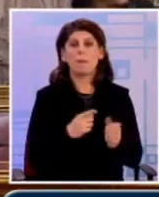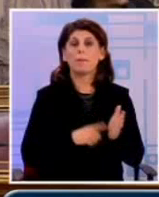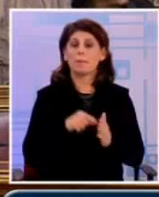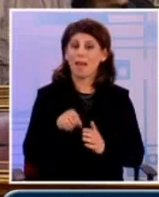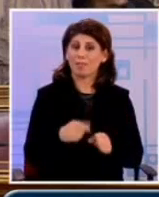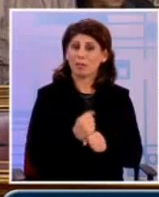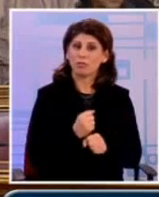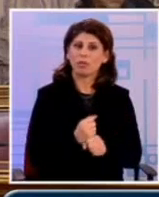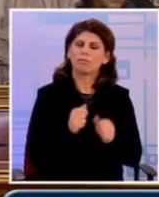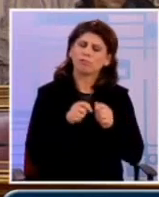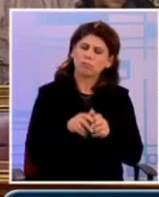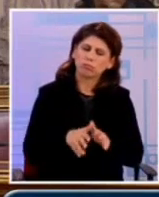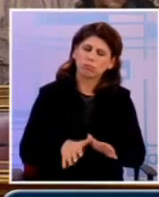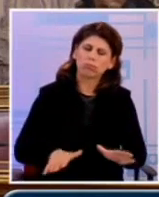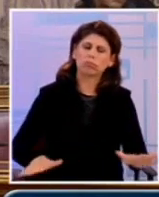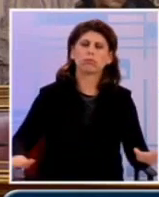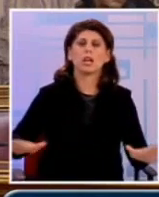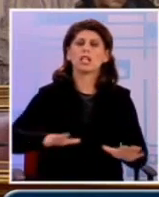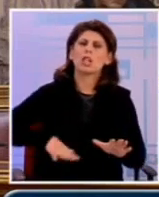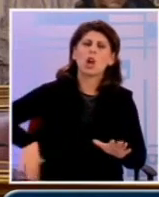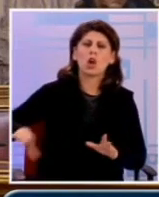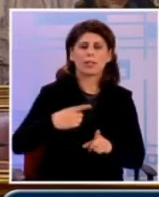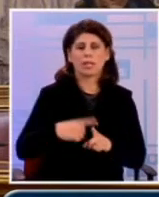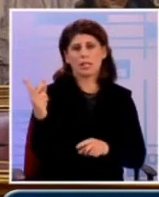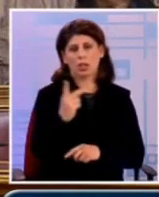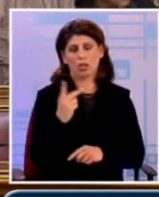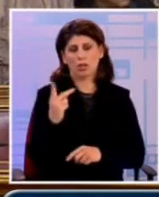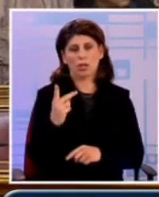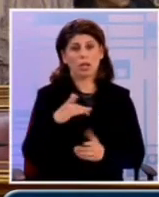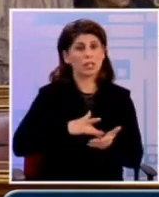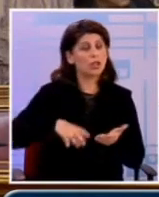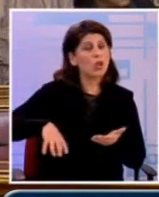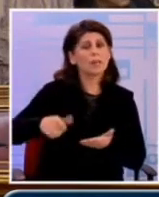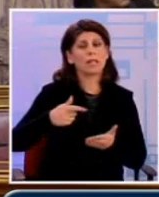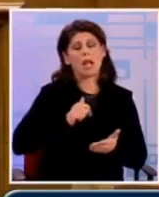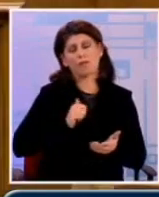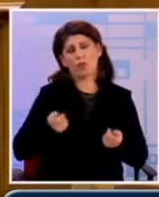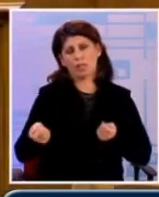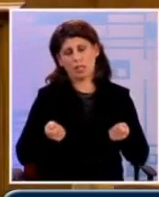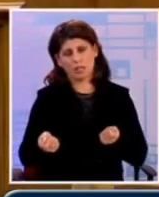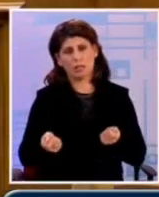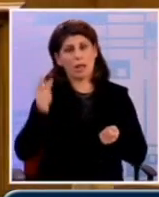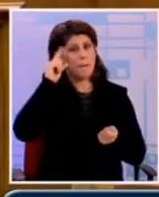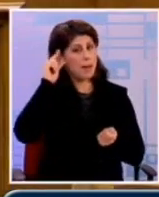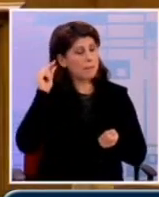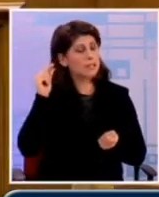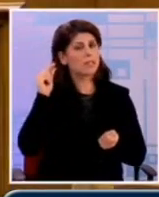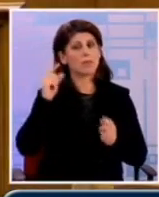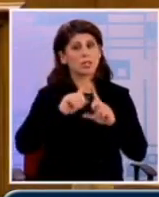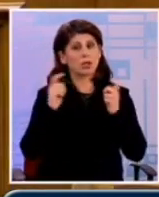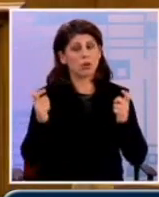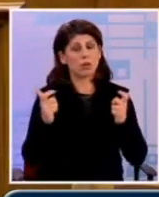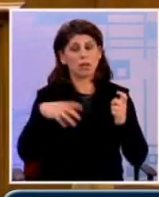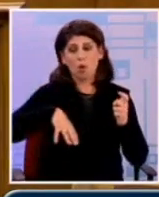το έργο να εξαπλωθεί σε ολόκληρη την ελληνική κοινωνία. Στην τοπική αυτοδιοίκηση, στα πανεπιστήμια και στα σχολιά, στους χώρους